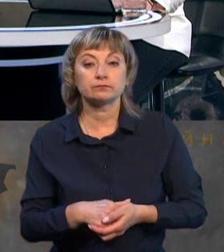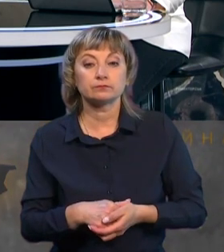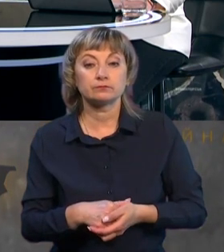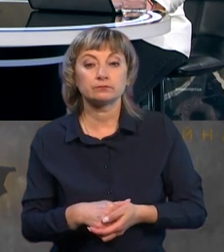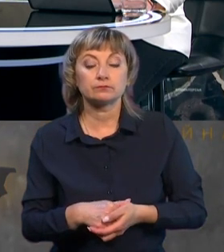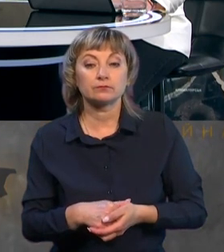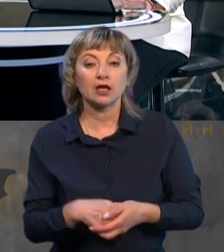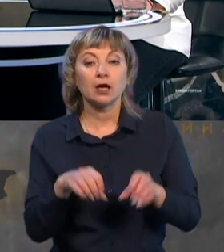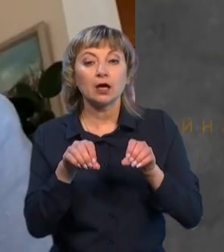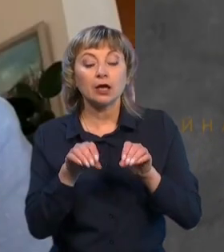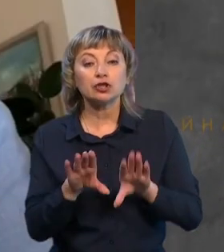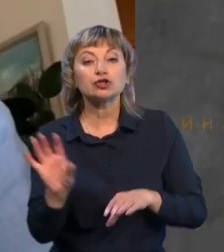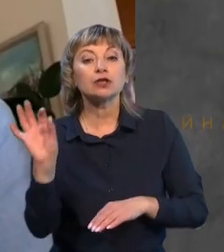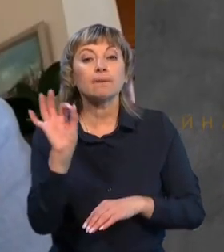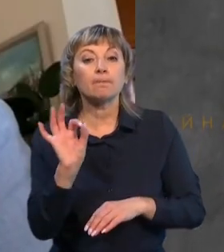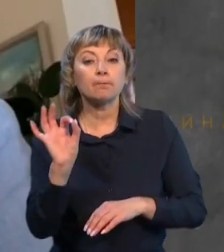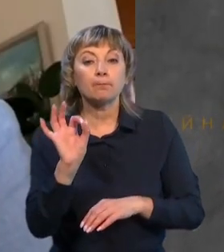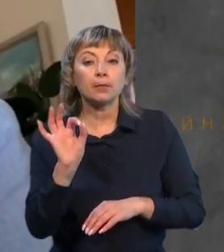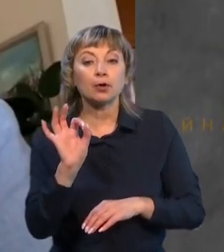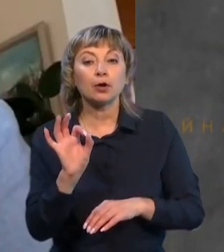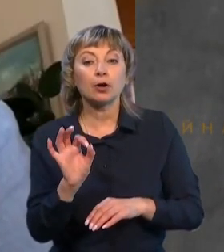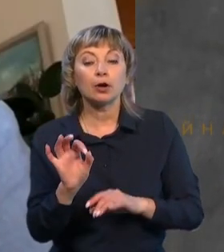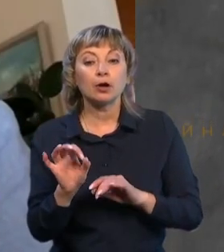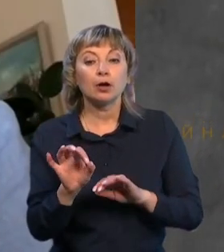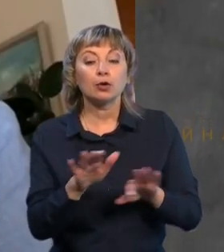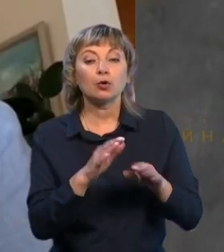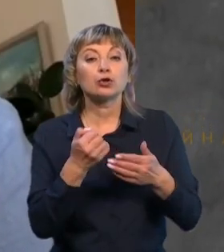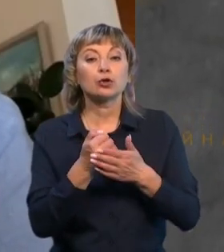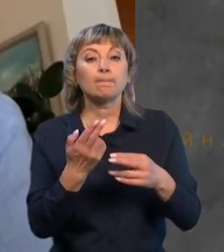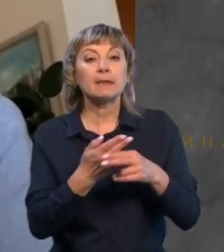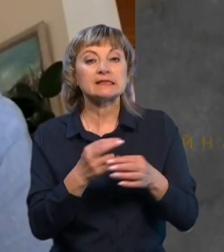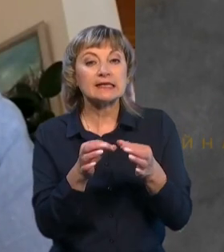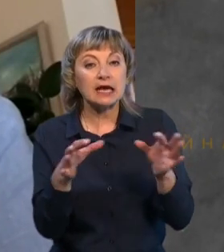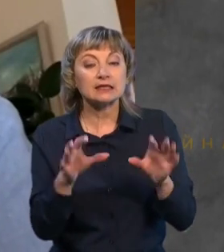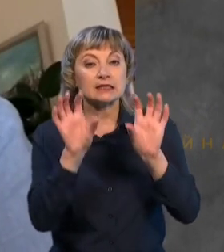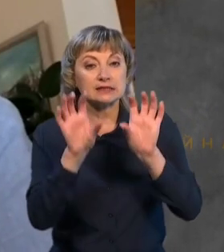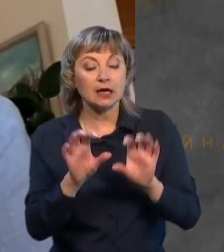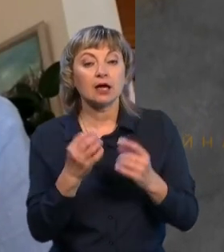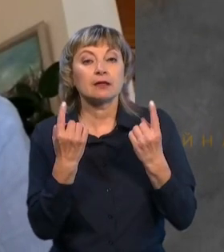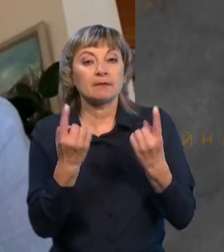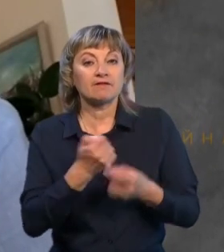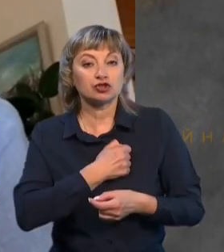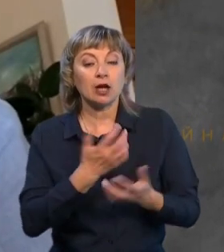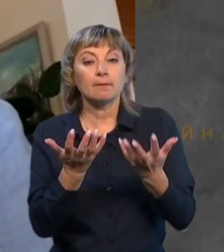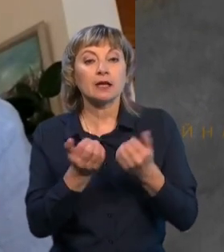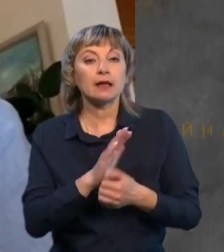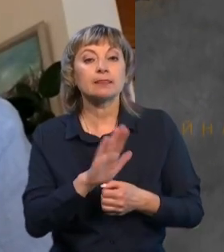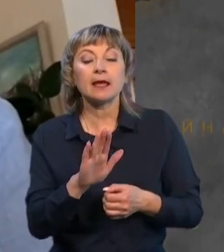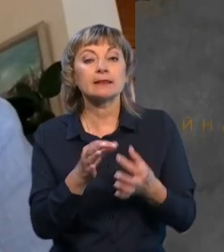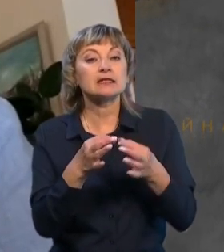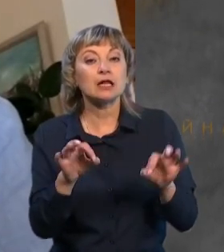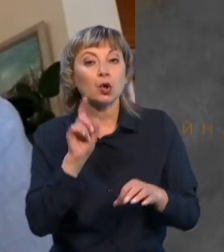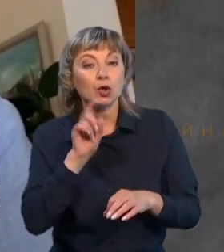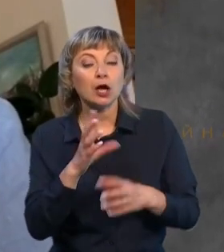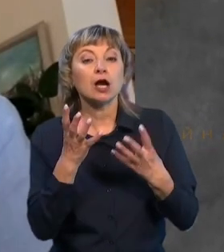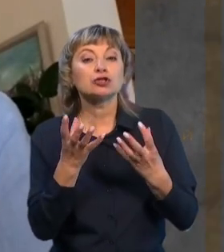рішення про рух до безядерного статусу на превеликий жаль приймалася не незалежна Україна